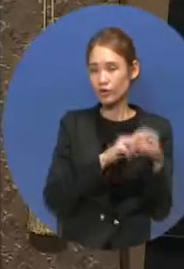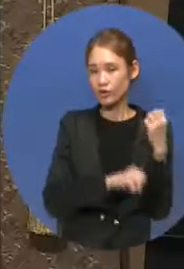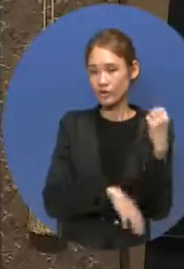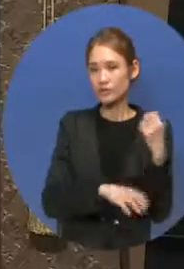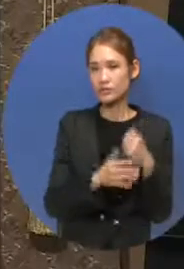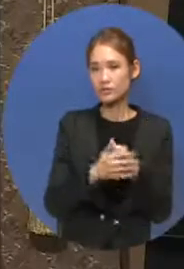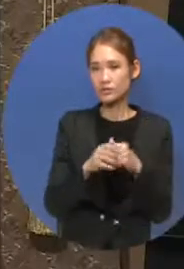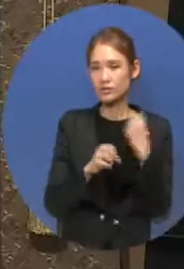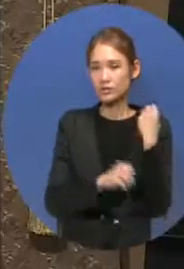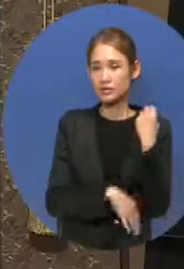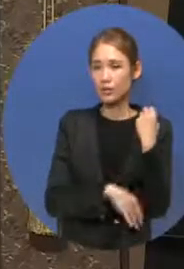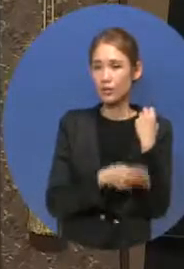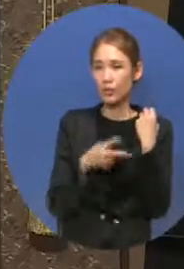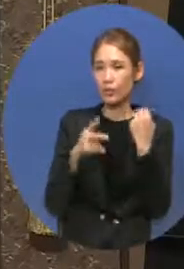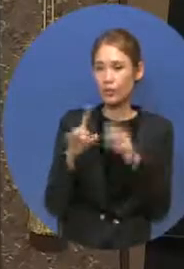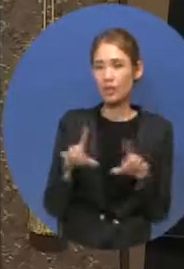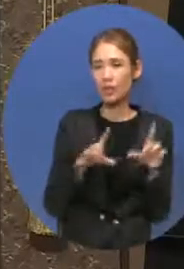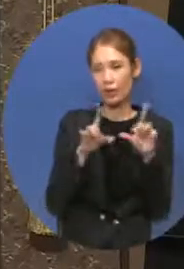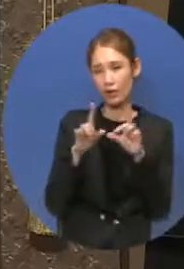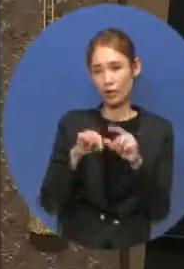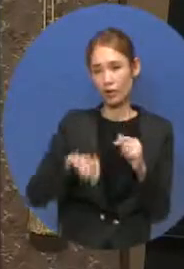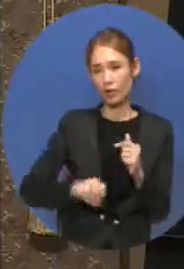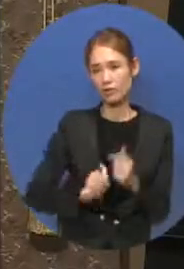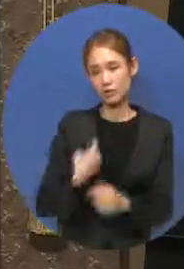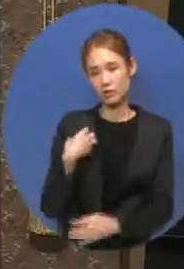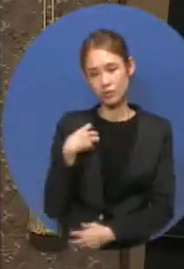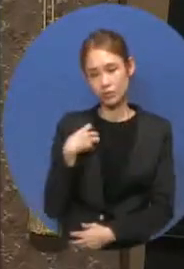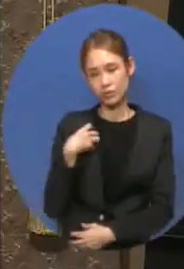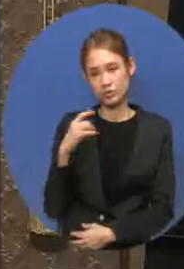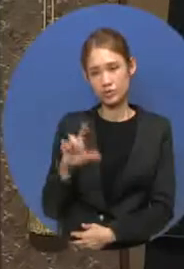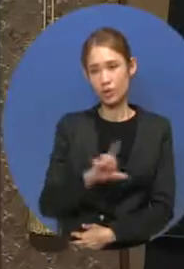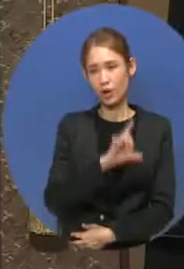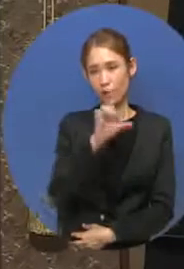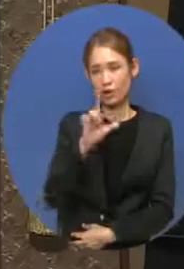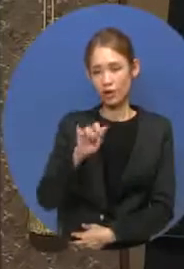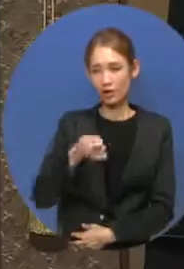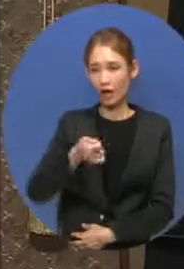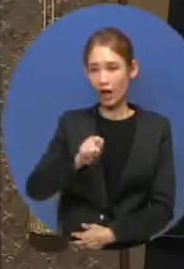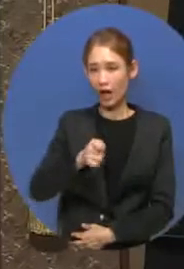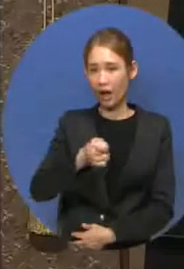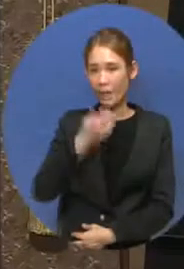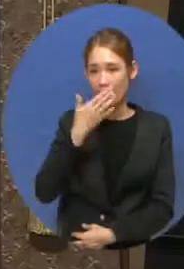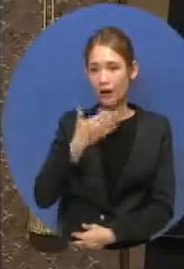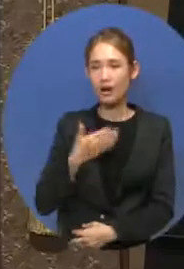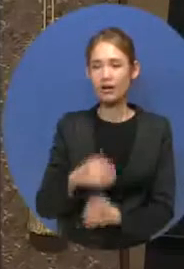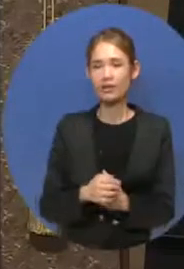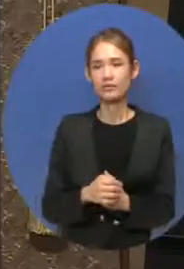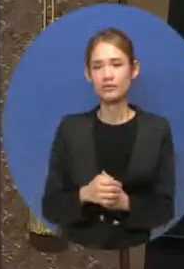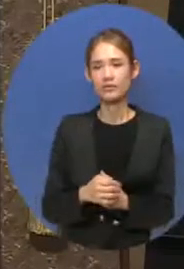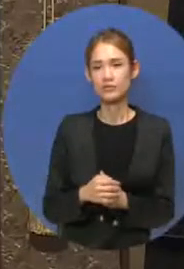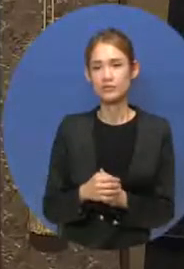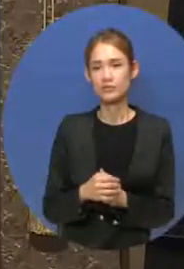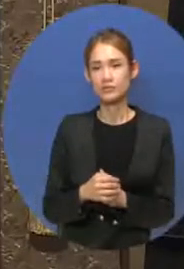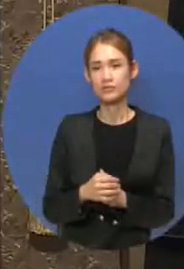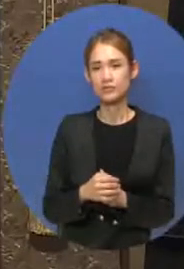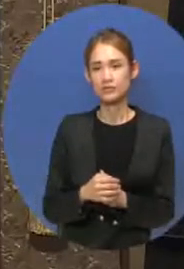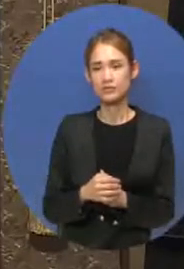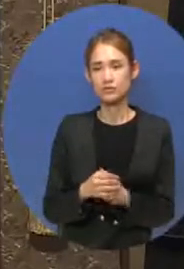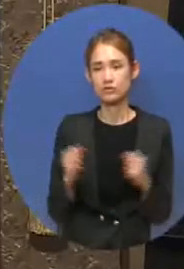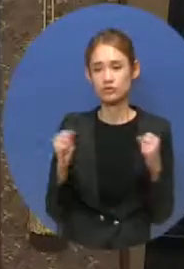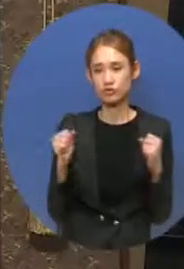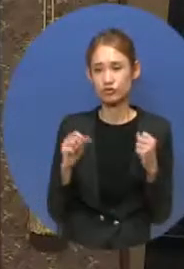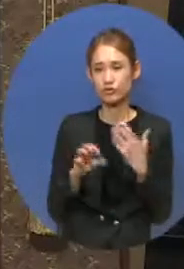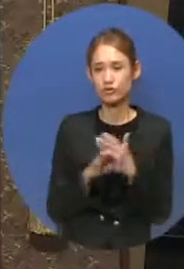기본적으로 생활을 하는 곳입니다. 그러니까 혼자서 생활하려면 가스불도 잠글 줄 알아야 되고요. 예. 또 지금처럼 쌀쌀하게